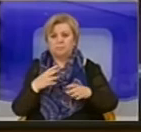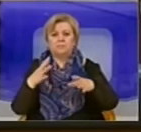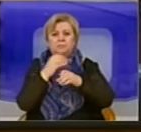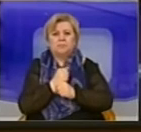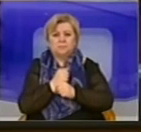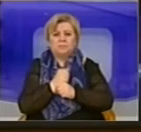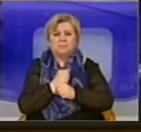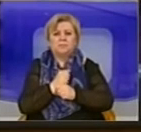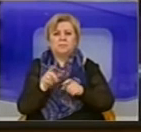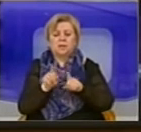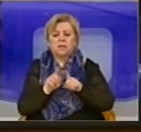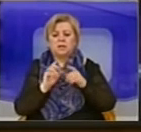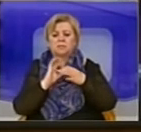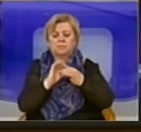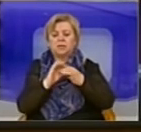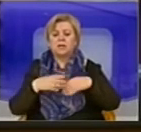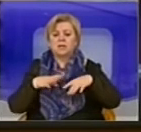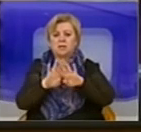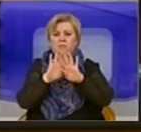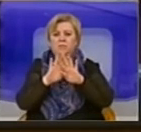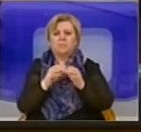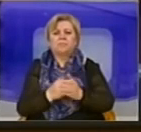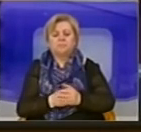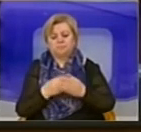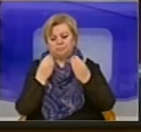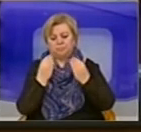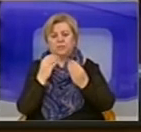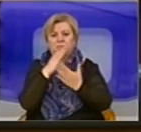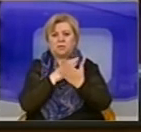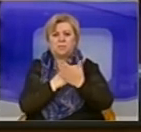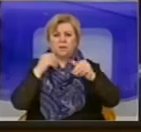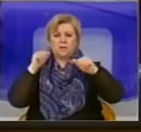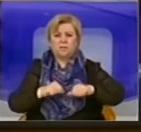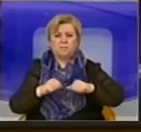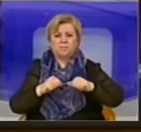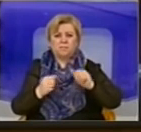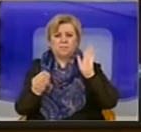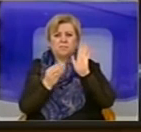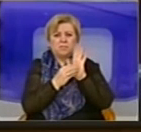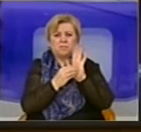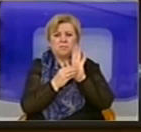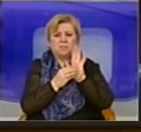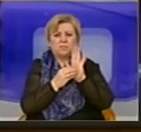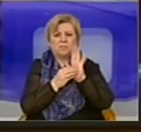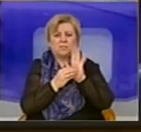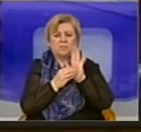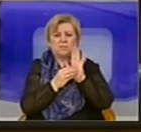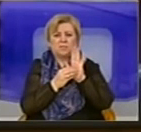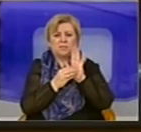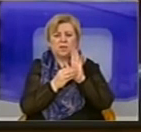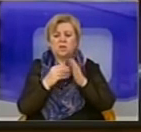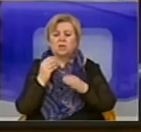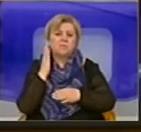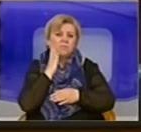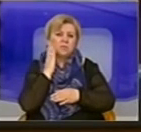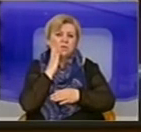sa i përket partnerve strategjik, më vjen mirë që programi qeverisës i kualifikon Shtetet e